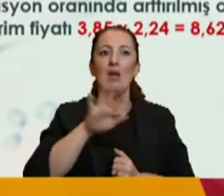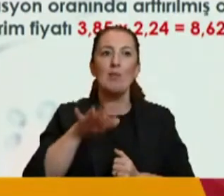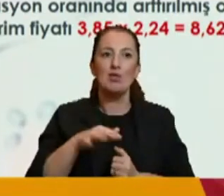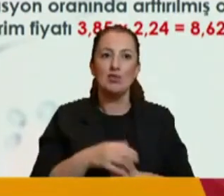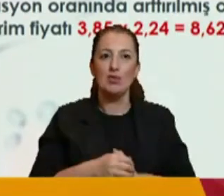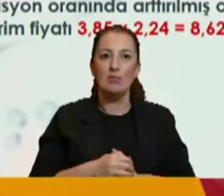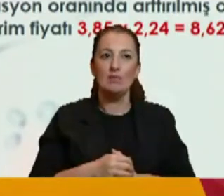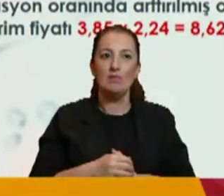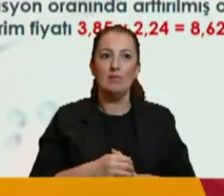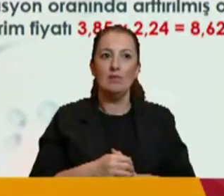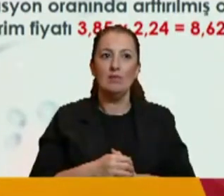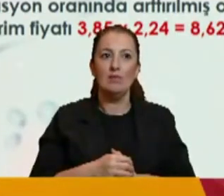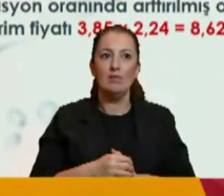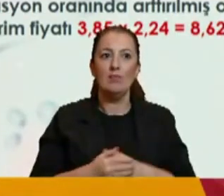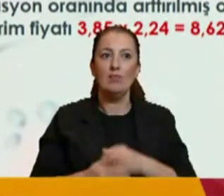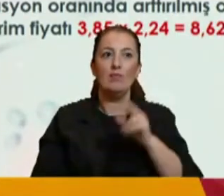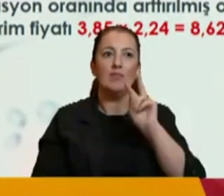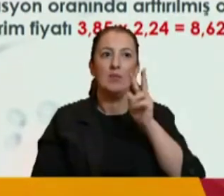bir